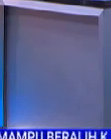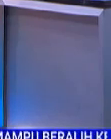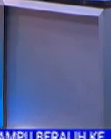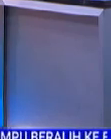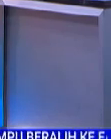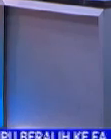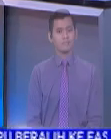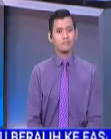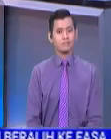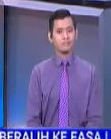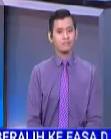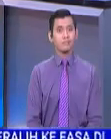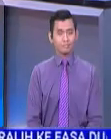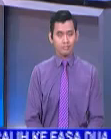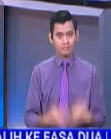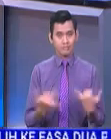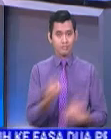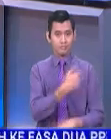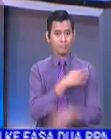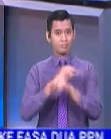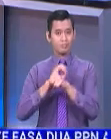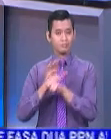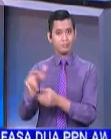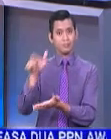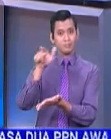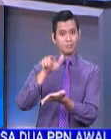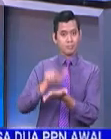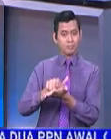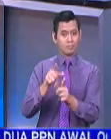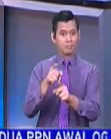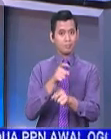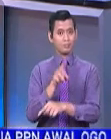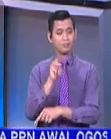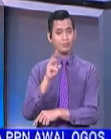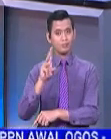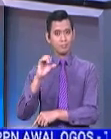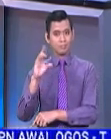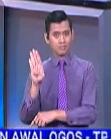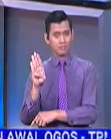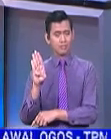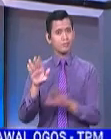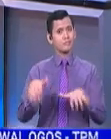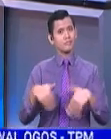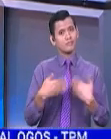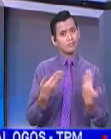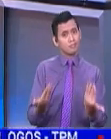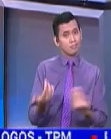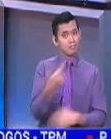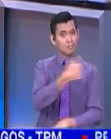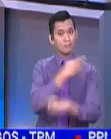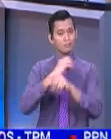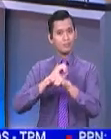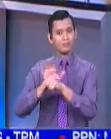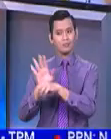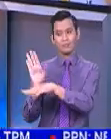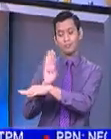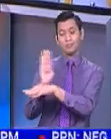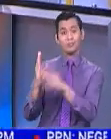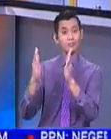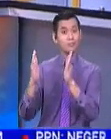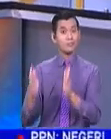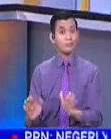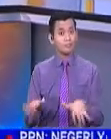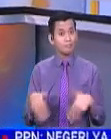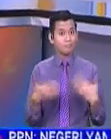disaranin untuk mengambil vetsin laporan penuh bersama Abu mawin jadi bunga Bagaimana pemberian vaksin libatkan siaga di